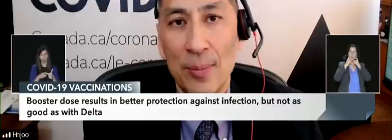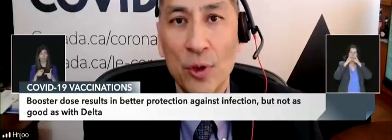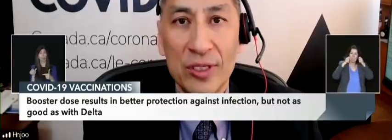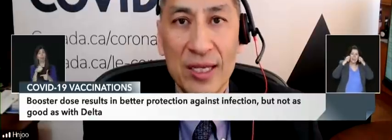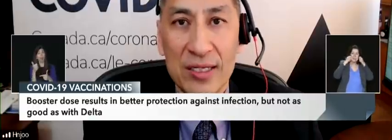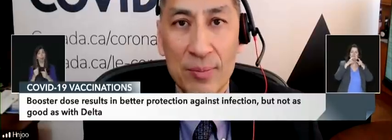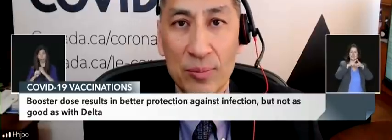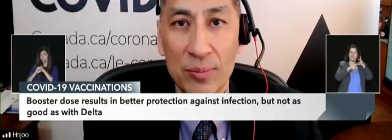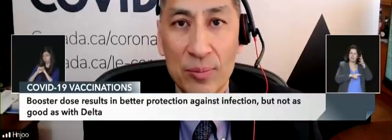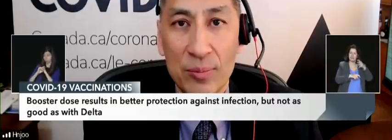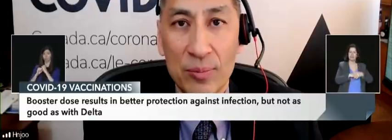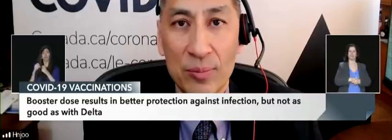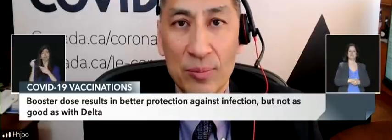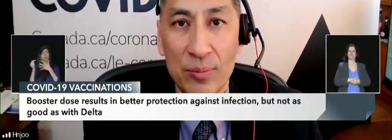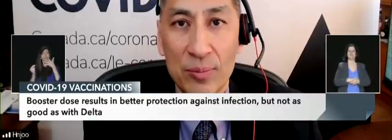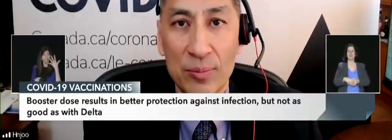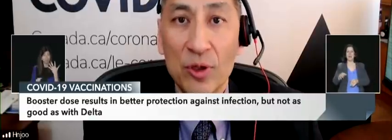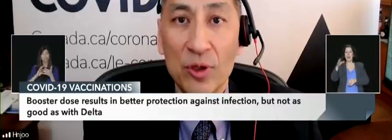la protection